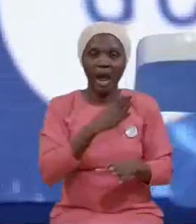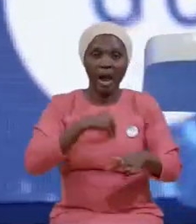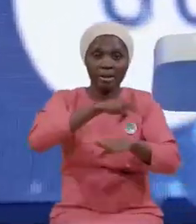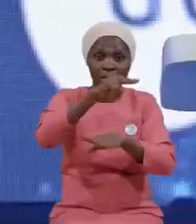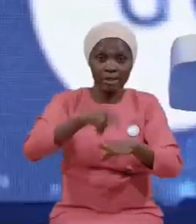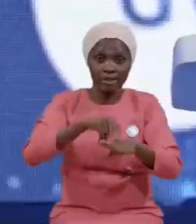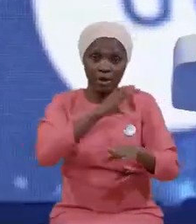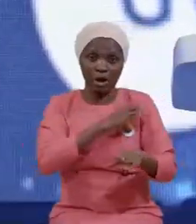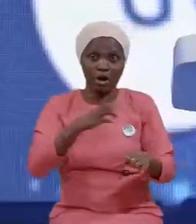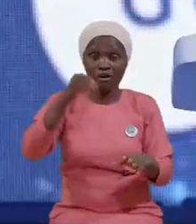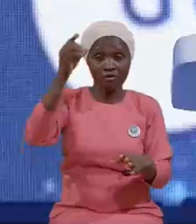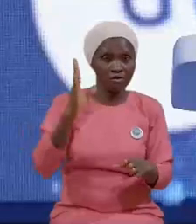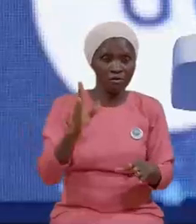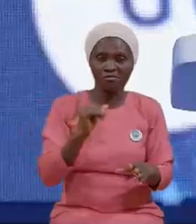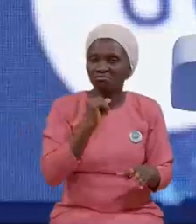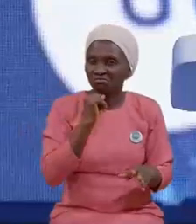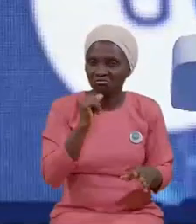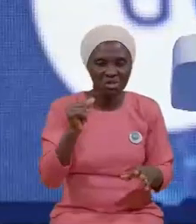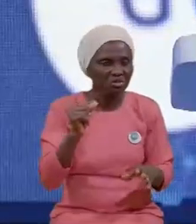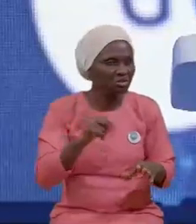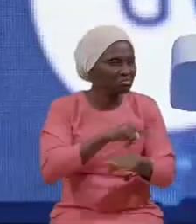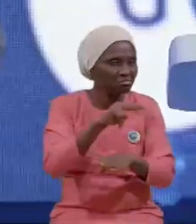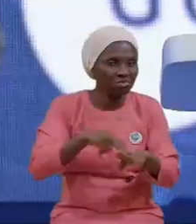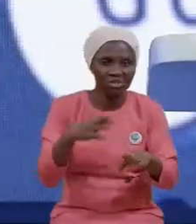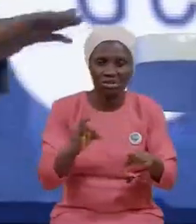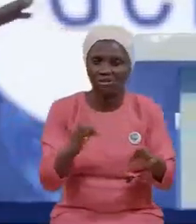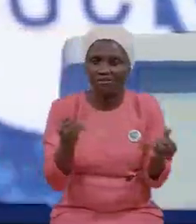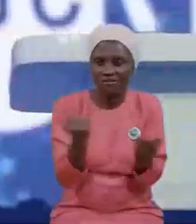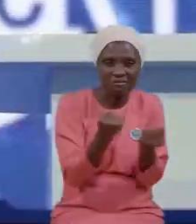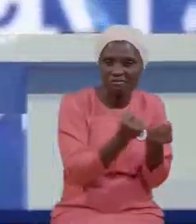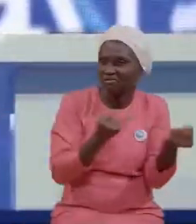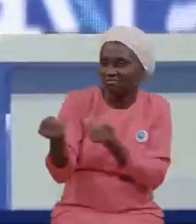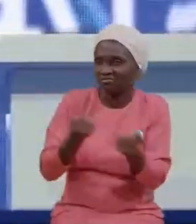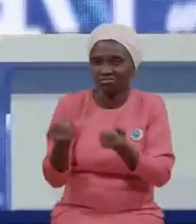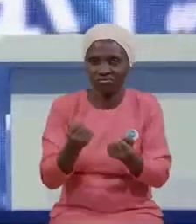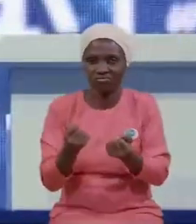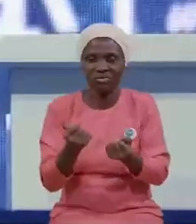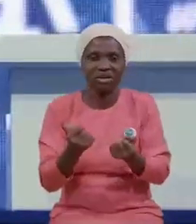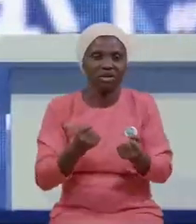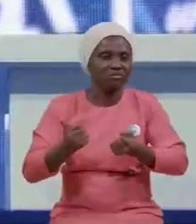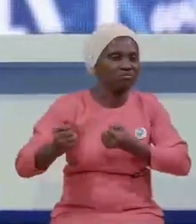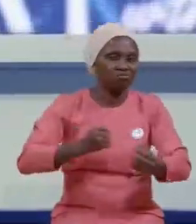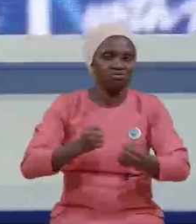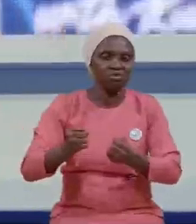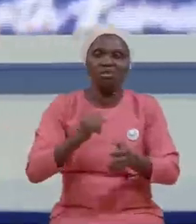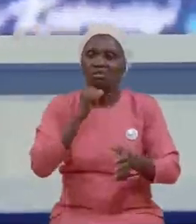La nature de Dieu n'est pas une nature de violence. Ce n'est pas la nature de cruauté.